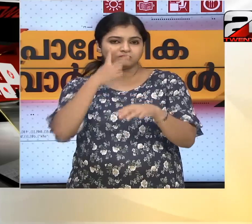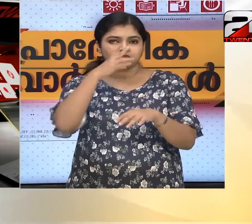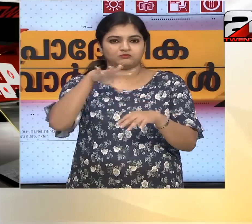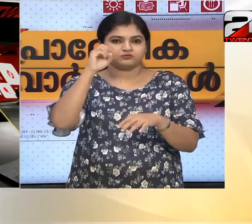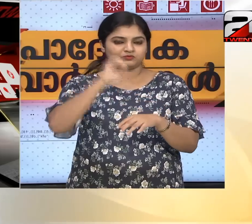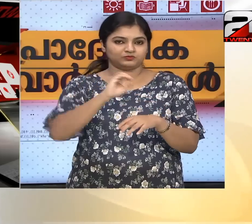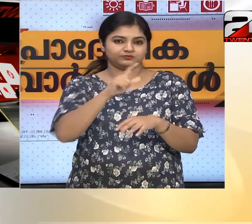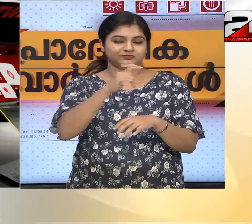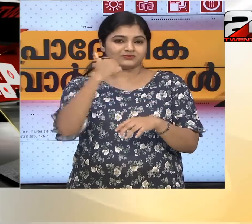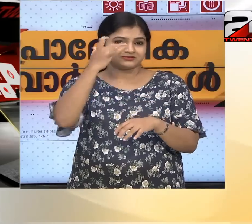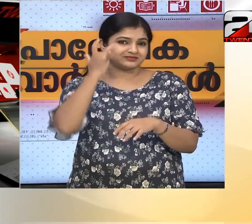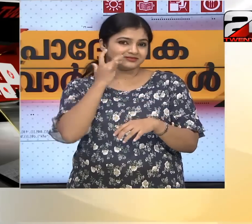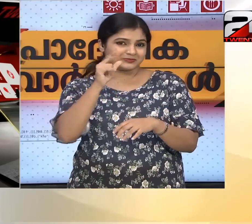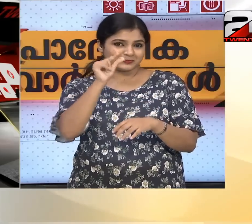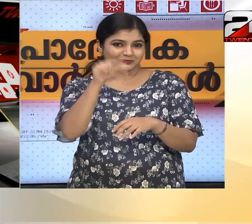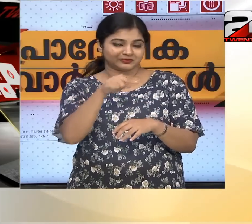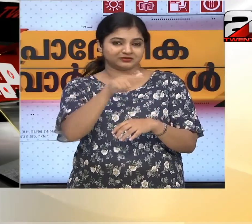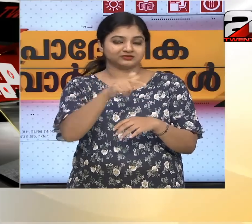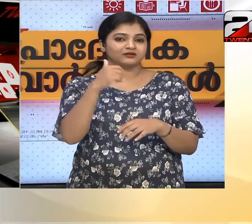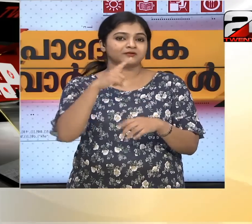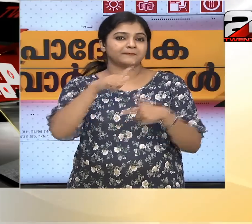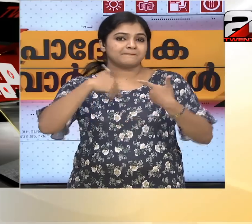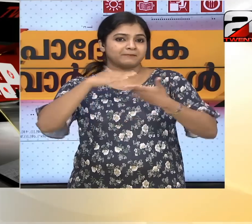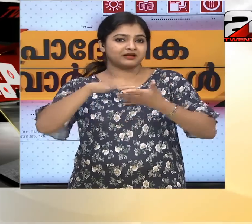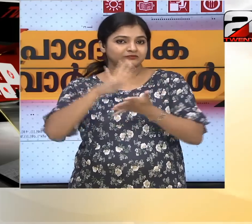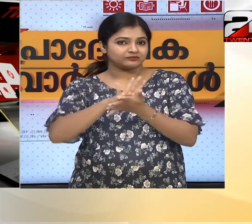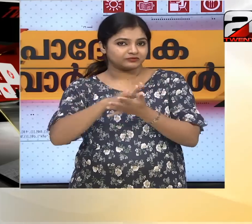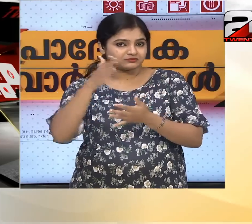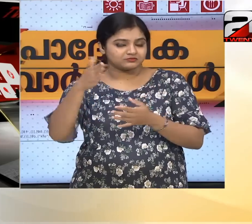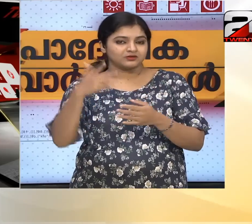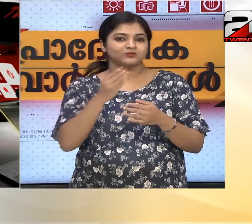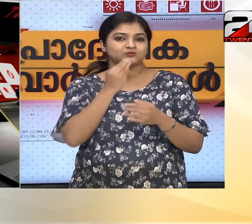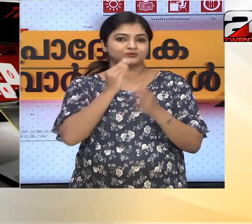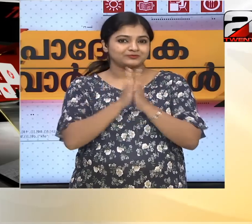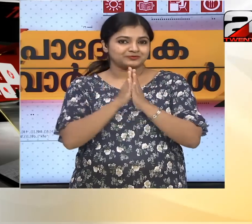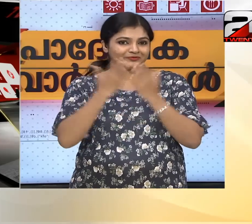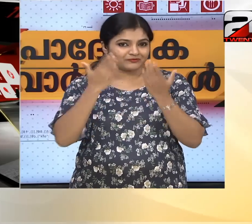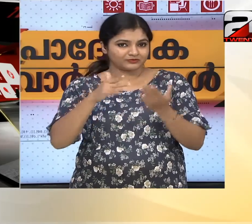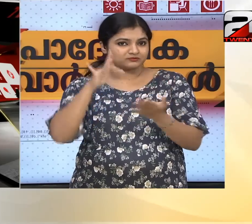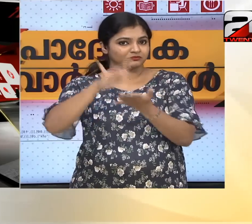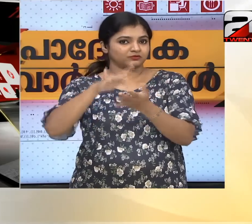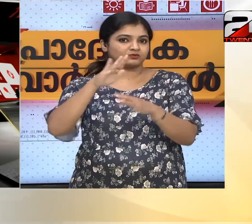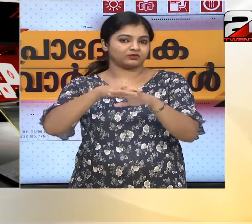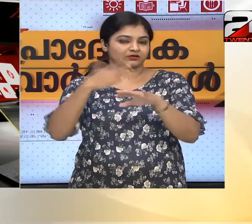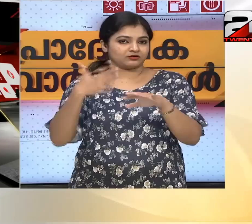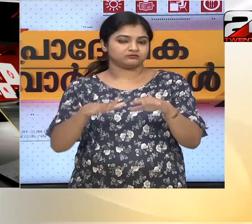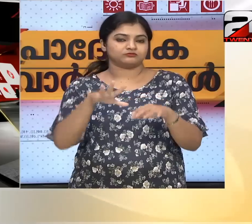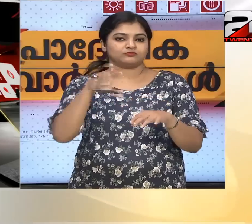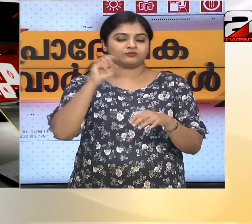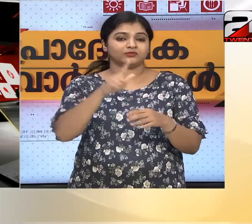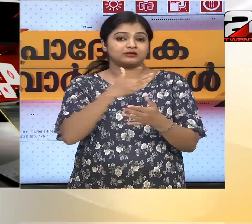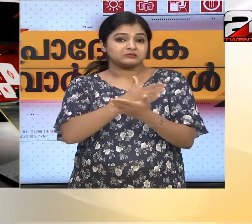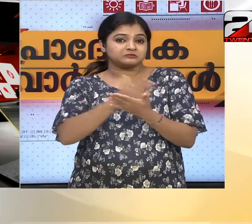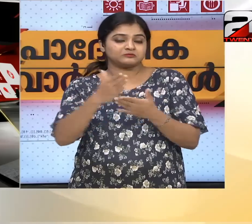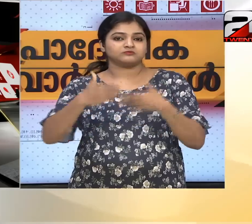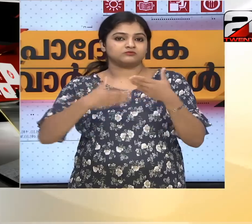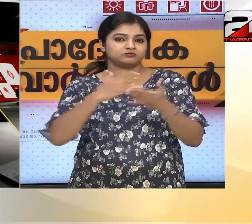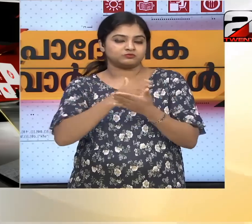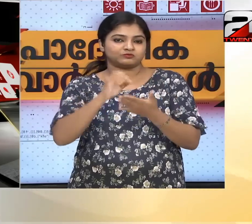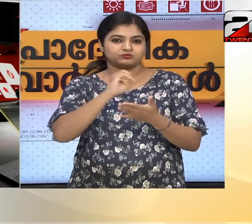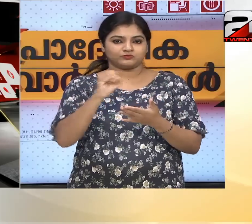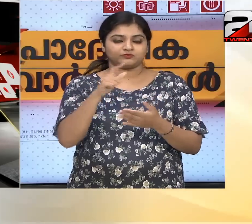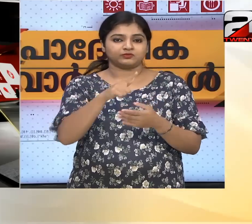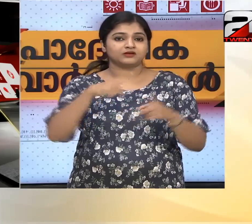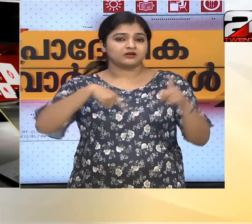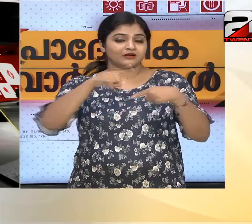വിവാഹ ചടങ്ങിലും ജുമാ നമസ്കാരത്തിലും പങ്കെടുത്തതായി റൂട്ട് മാപ്പിൽ വ്യക്തമായിട്ടുണ്ട്. രോഗിയിൽ നിന്ന് പൂർണ്ണമായും വിവരങ്ങൾ കിട്ടിയിട്ടില്ല. യാത്രാ വിവരങ്ങൾ പുറത്തു